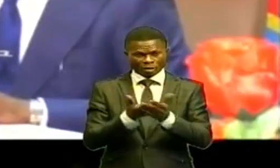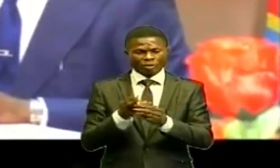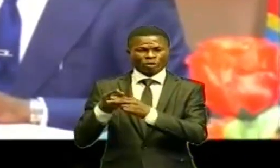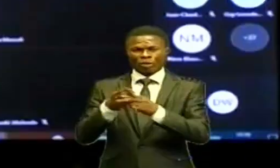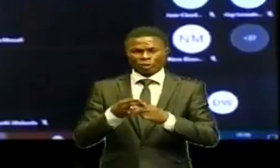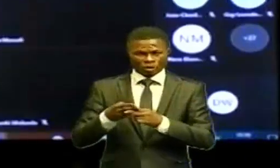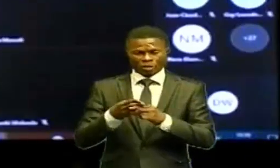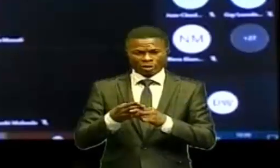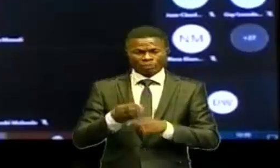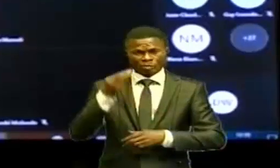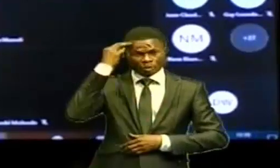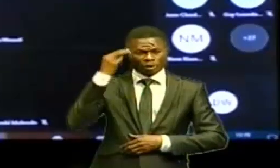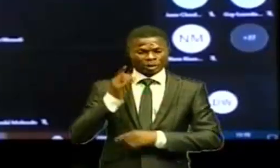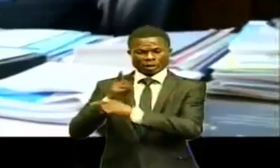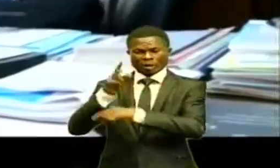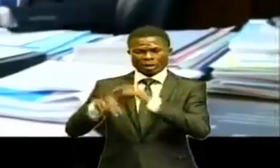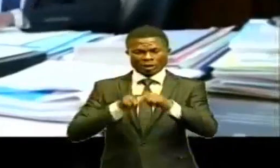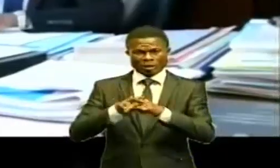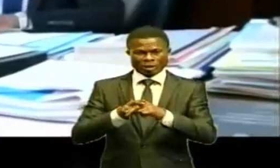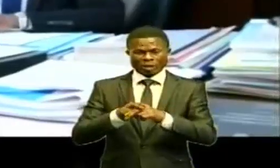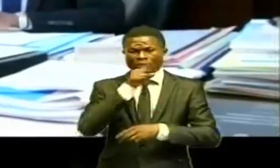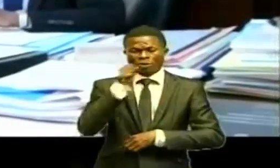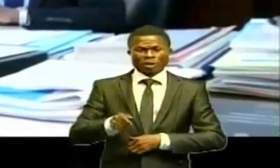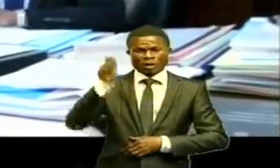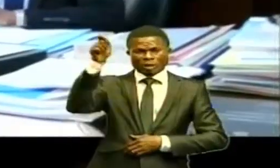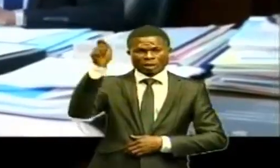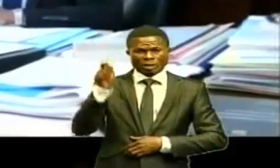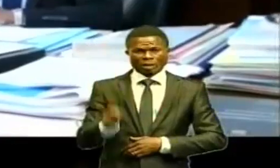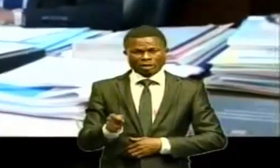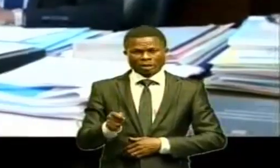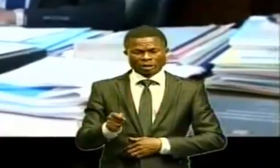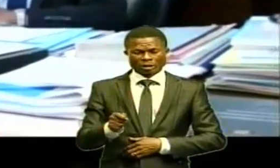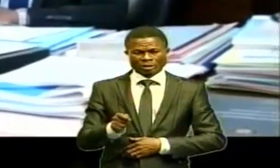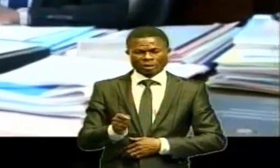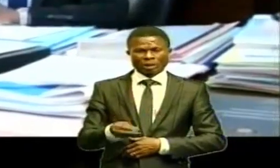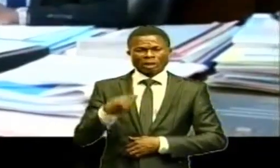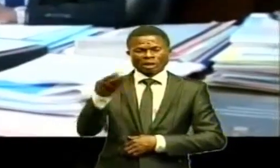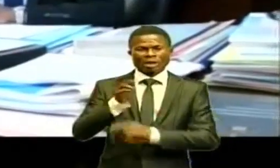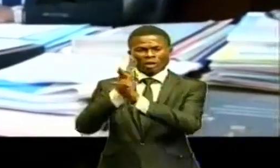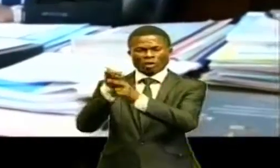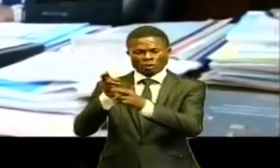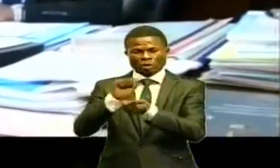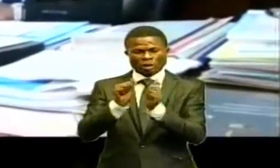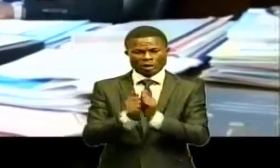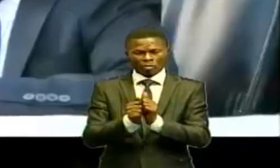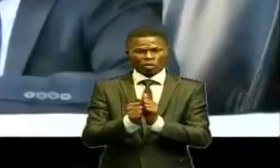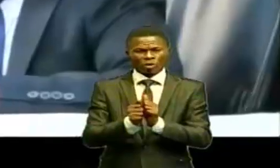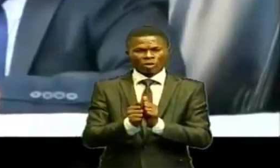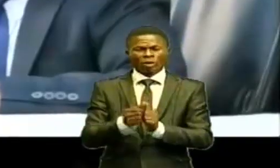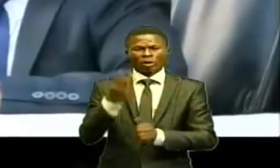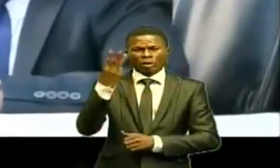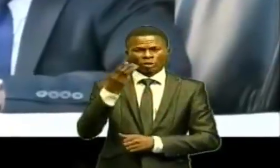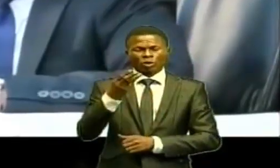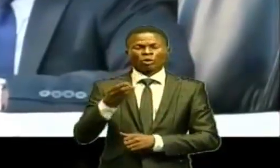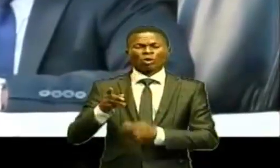sécuritaires, le ministre de la Défense nationale et ancien combattant a fait le point au Conseil de la situation dans les trois zones